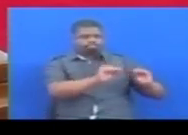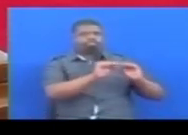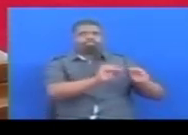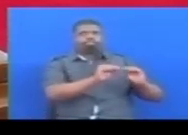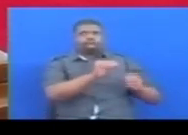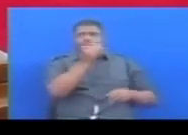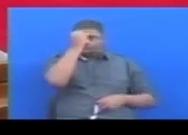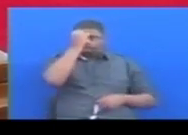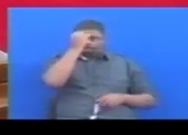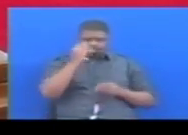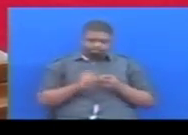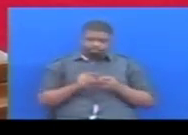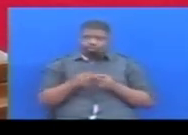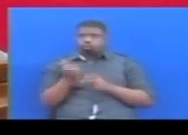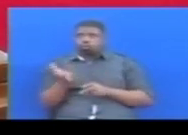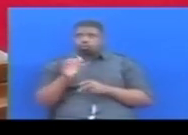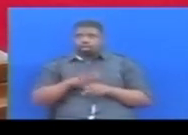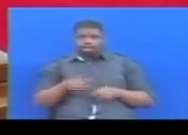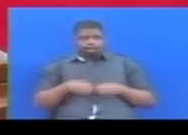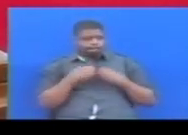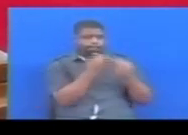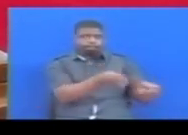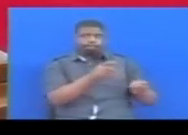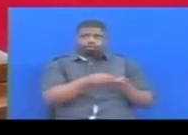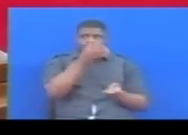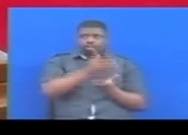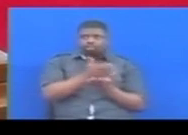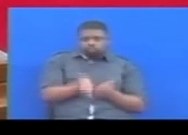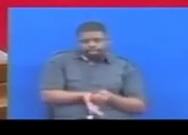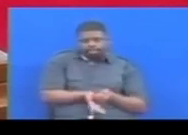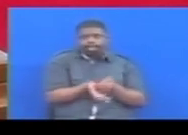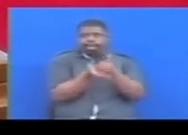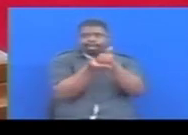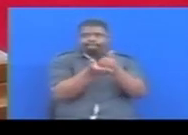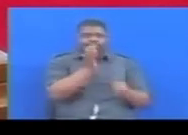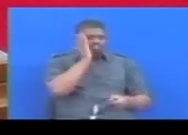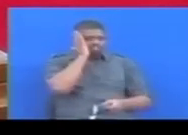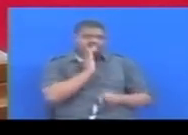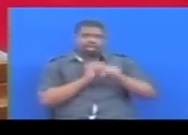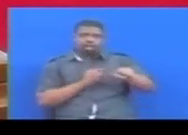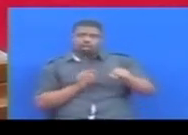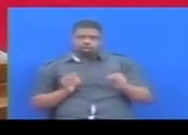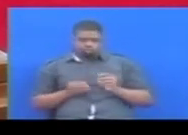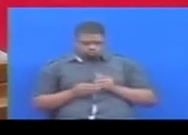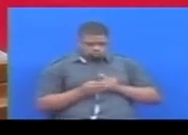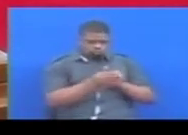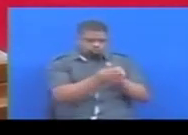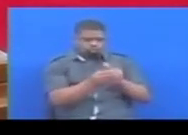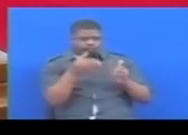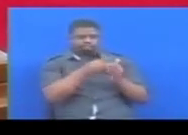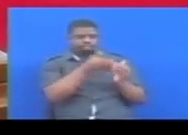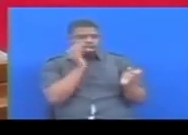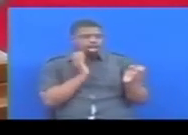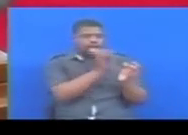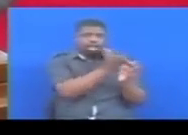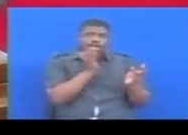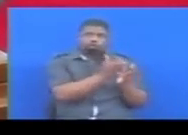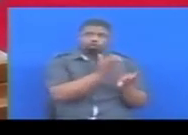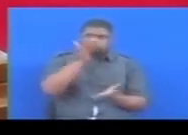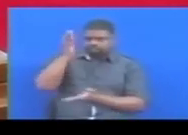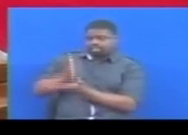vile utaalamu, na kuhakikisha tunawasaidia vijana hawa kuwaongoza katika kufikia lengo sahihi.